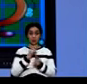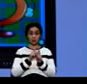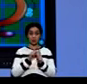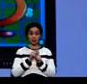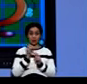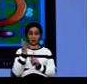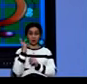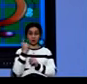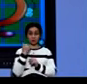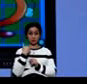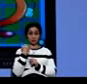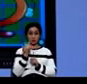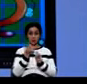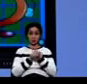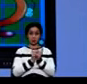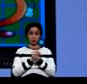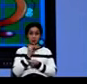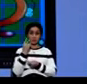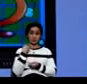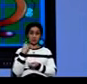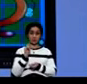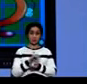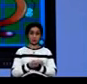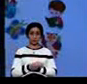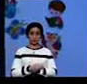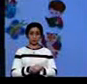слова, когда мы меняем цифры.